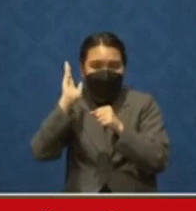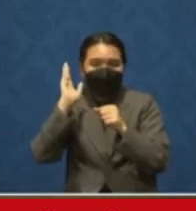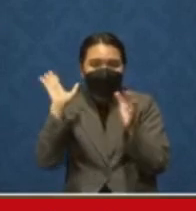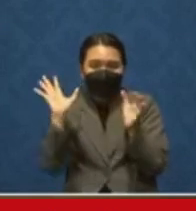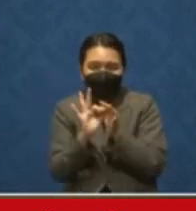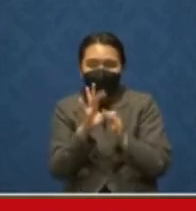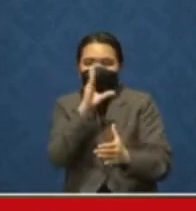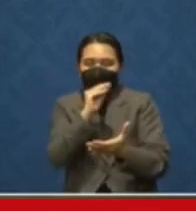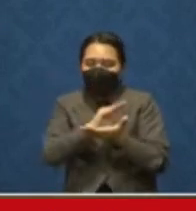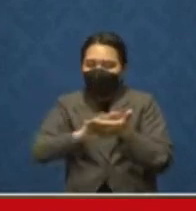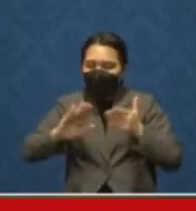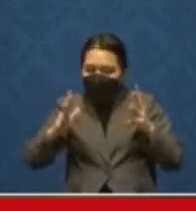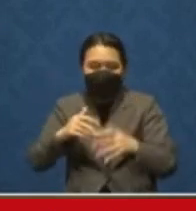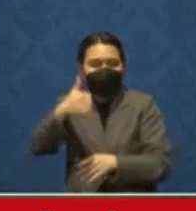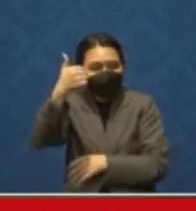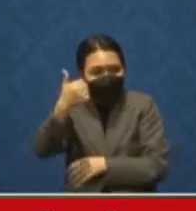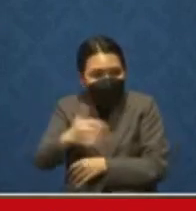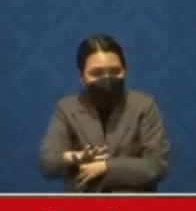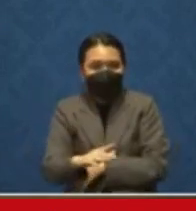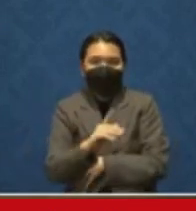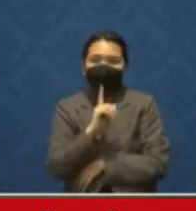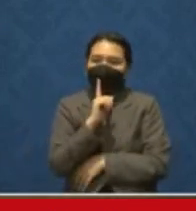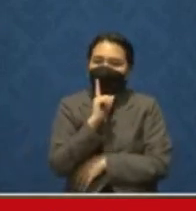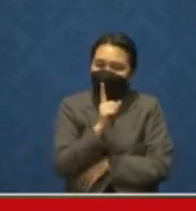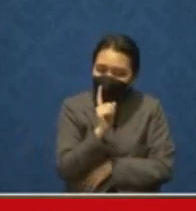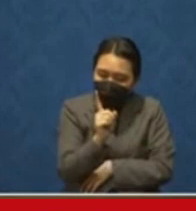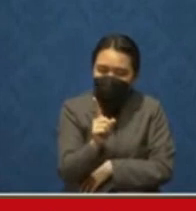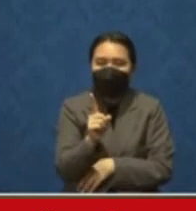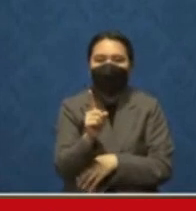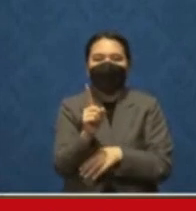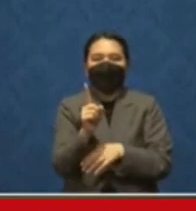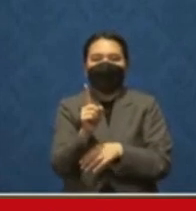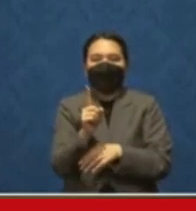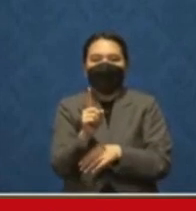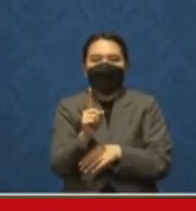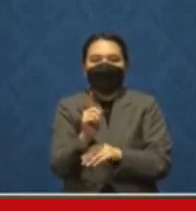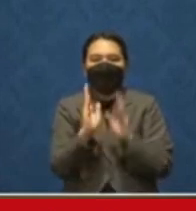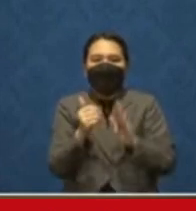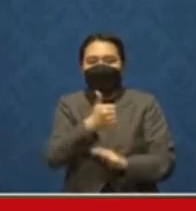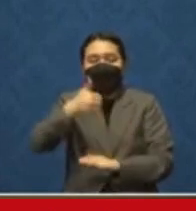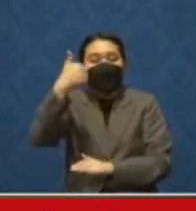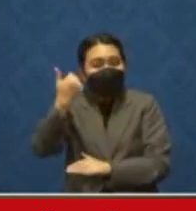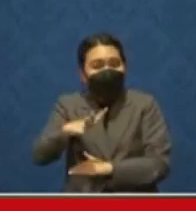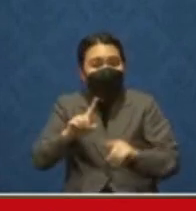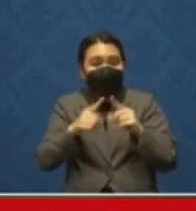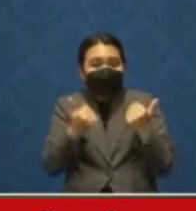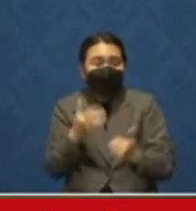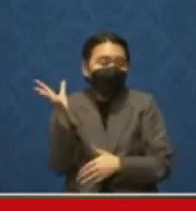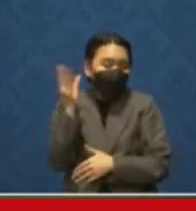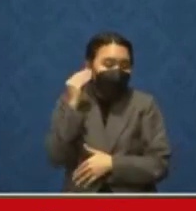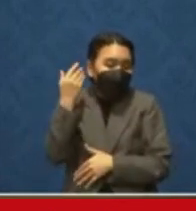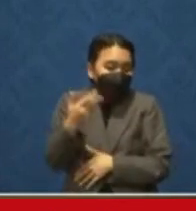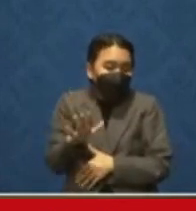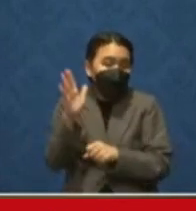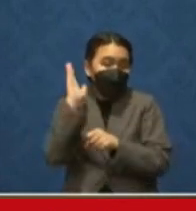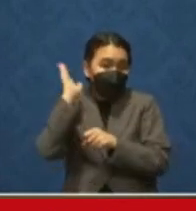ผู้อภิปรายนี้กำลังอภิปรายนะครับก็การเข้าไปห้ามให้พี่ป้ายแสดงกริยาวาจาอัน